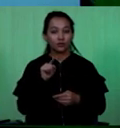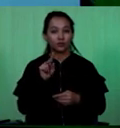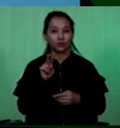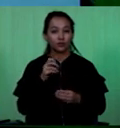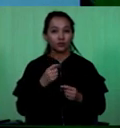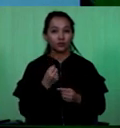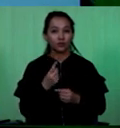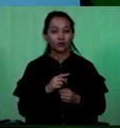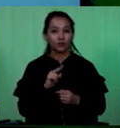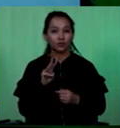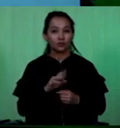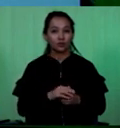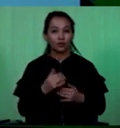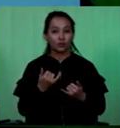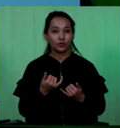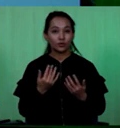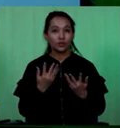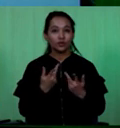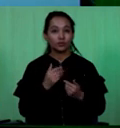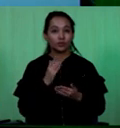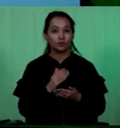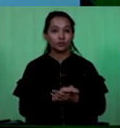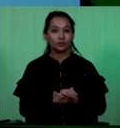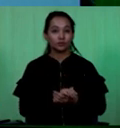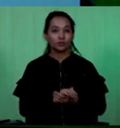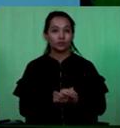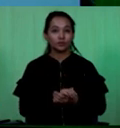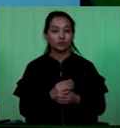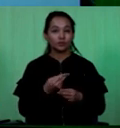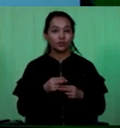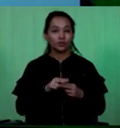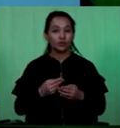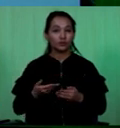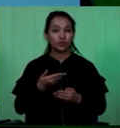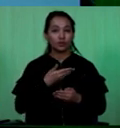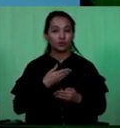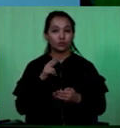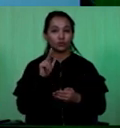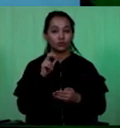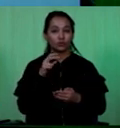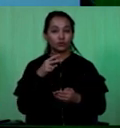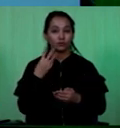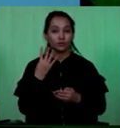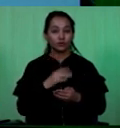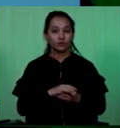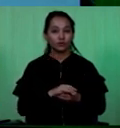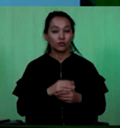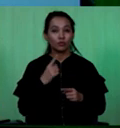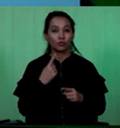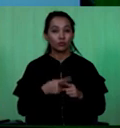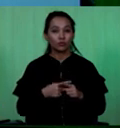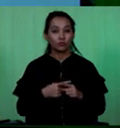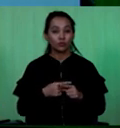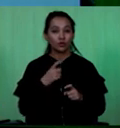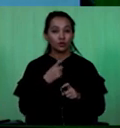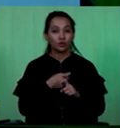1211. Keling, endi tenglamani yechib olamiz. Buning uchun biz 324 qo'shu